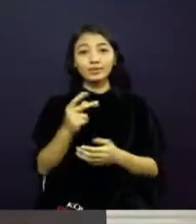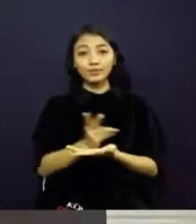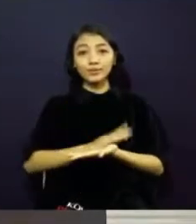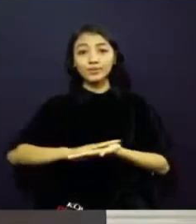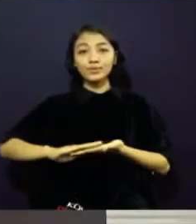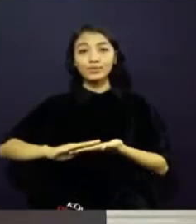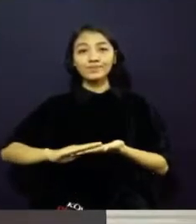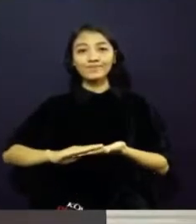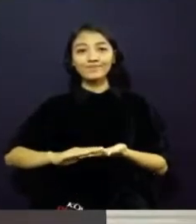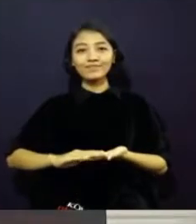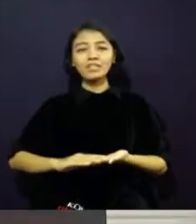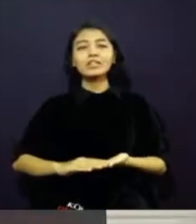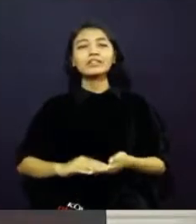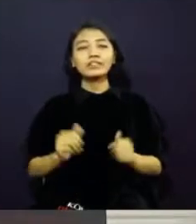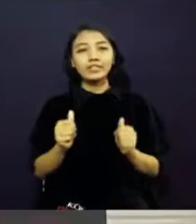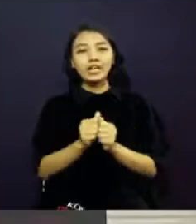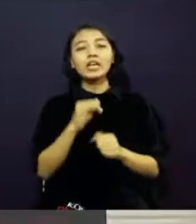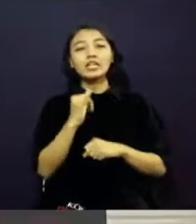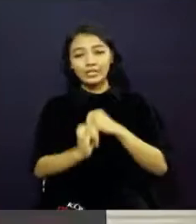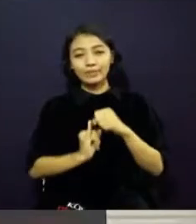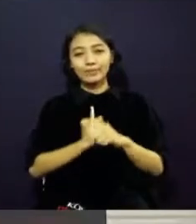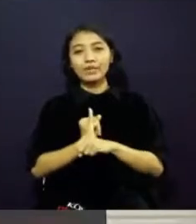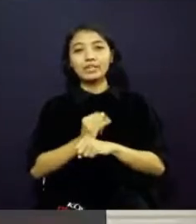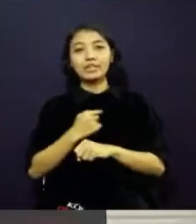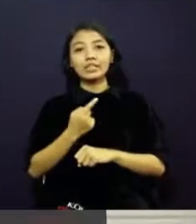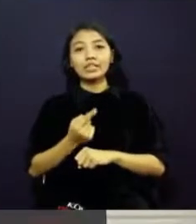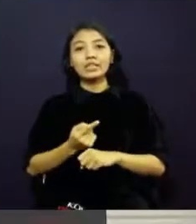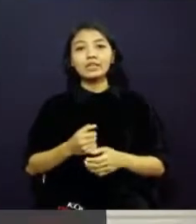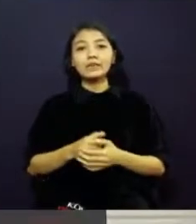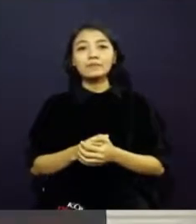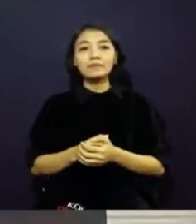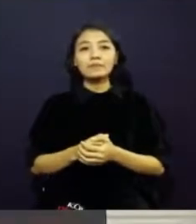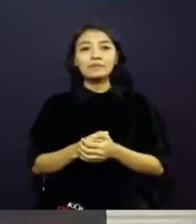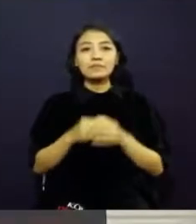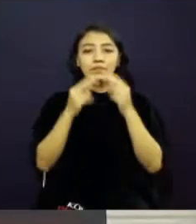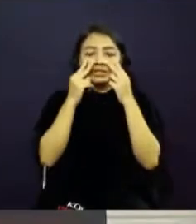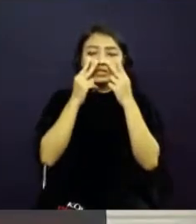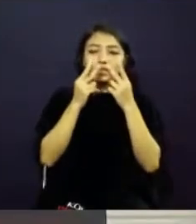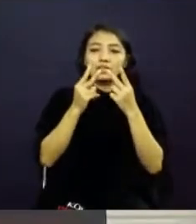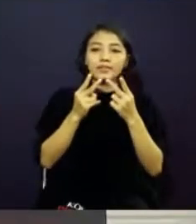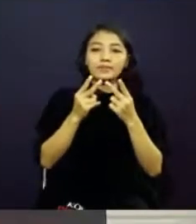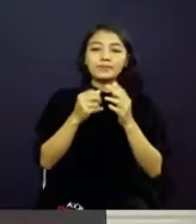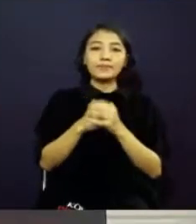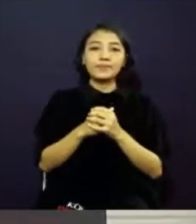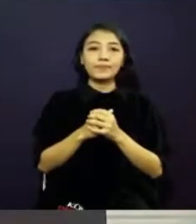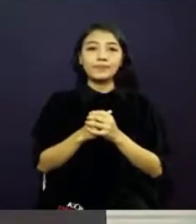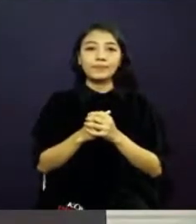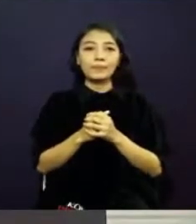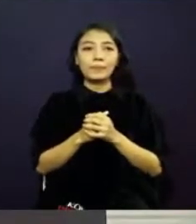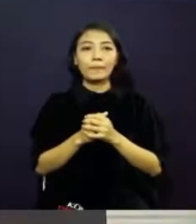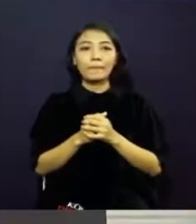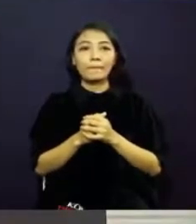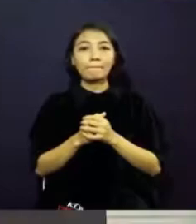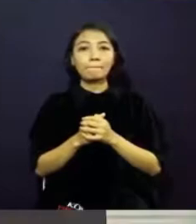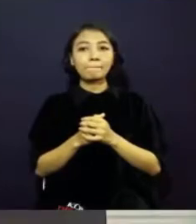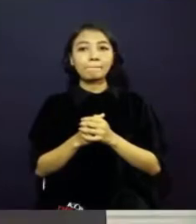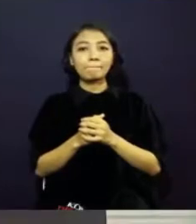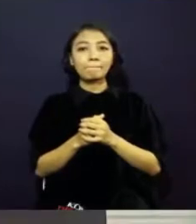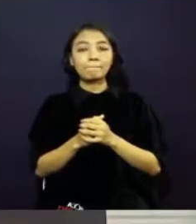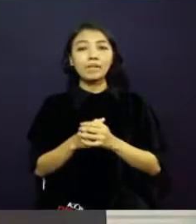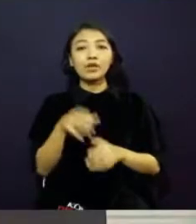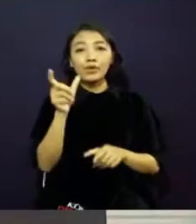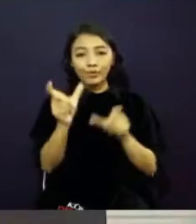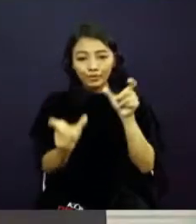mengkonsentrasikan sejumlah besar saudara-saudara kita Bukan Hanya mereka yang